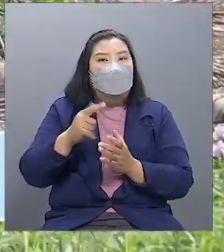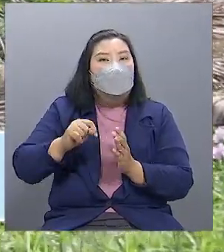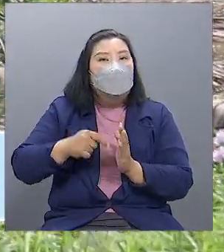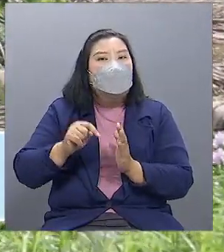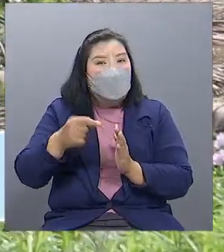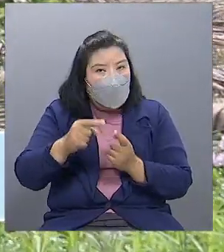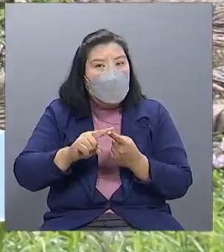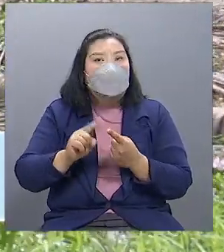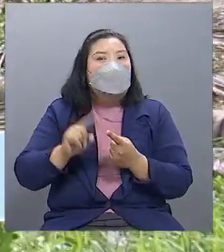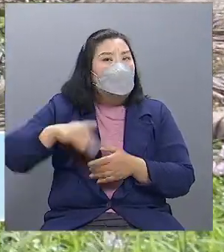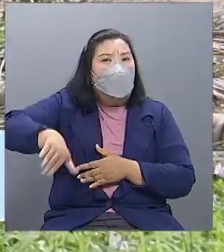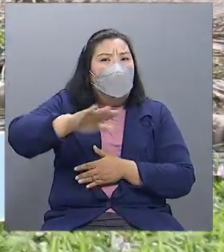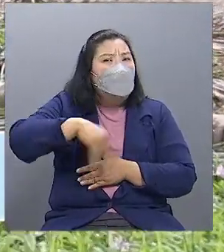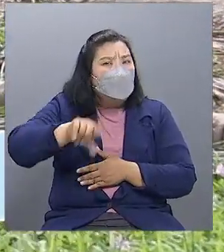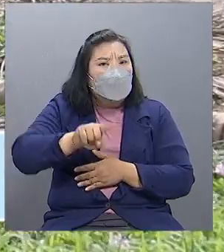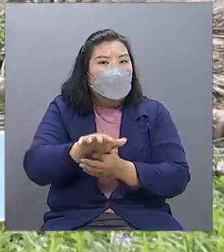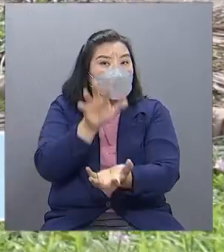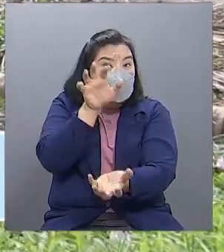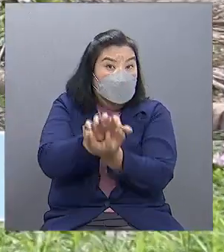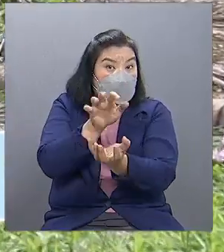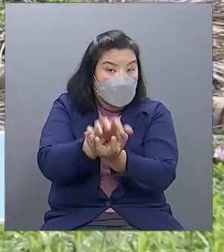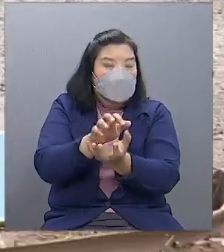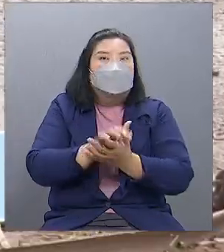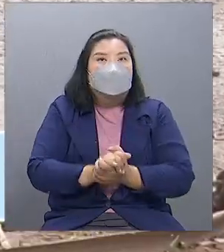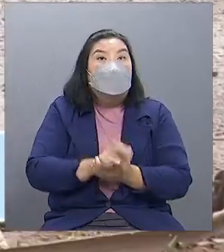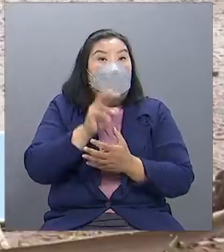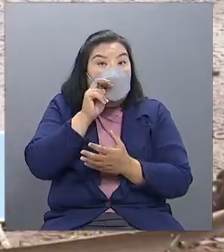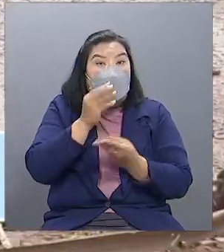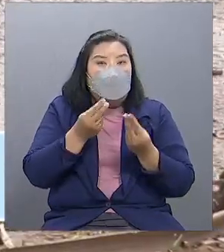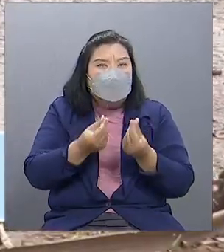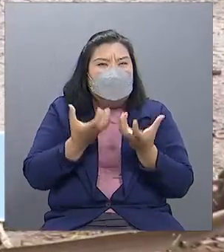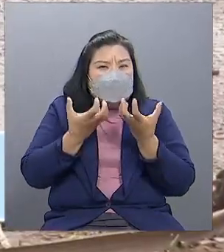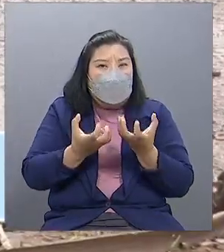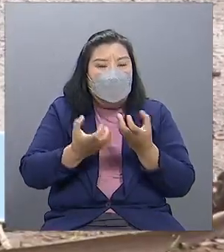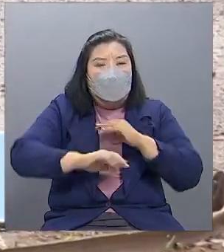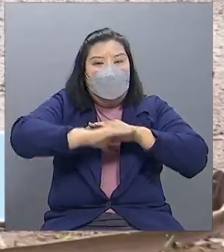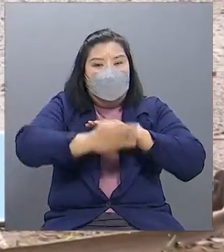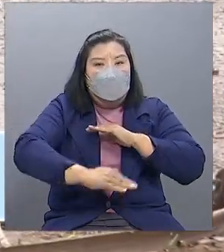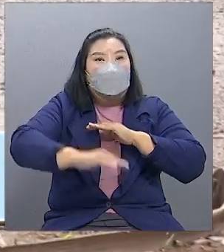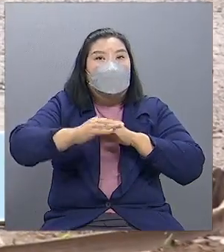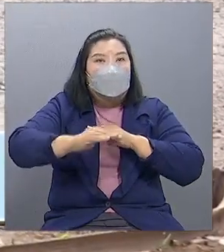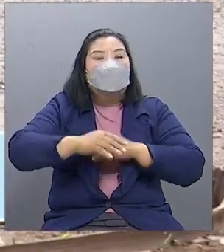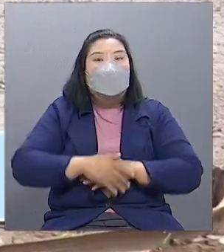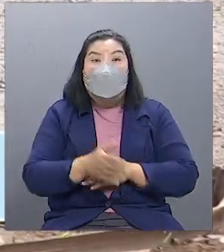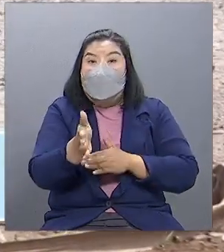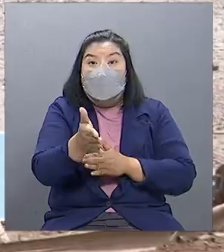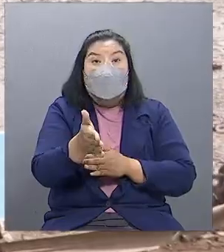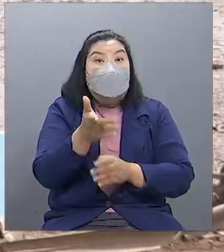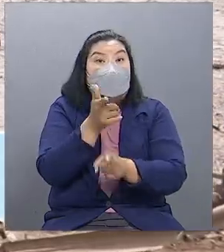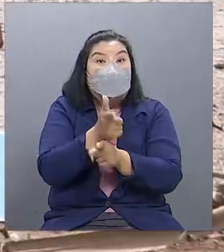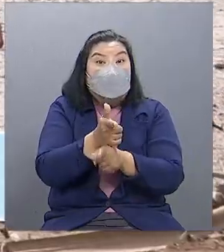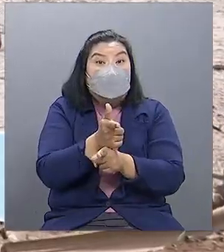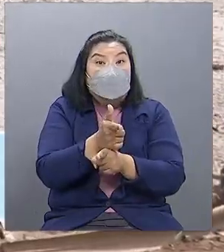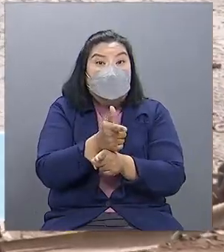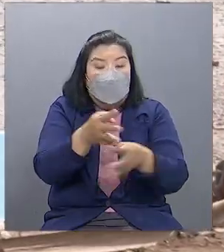struggleูศิษสภาพ ดินแตกระแงเลยกระเศรตกรตที่เลี้ยงปลาในกระชังต้องหยุดลี้งเลยเพราว่าไม่